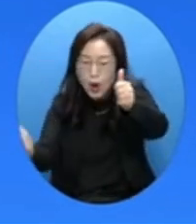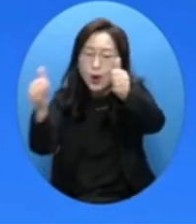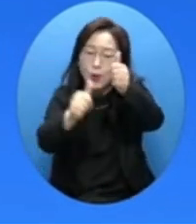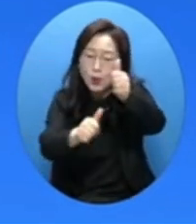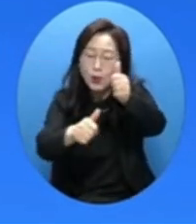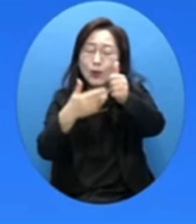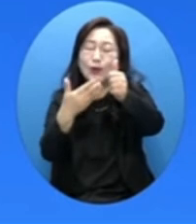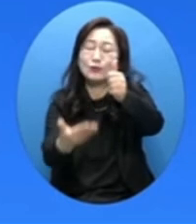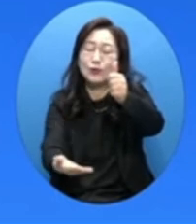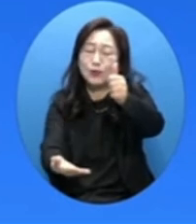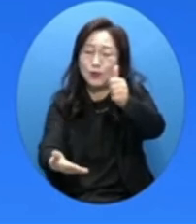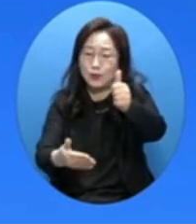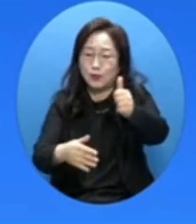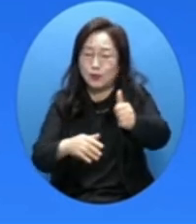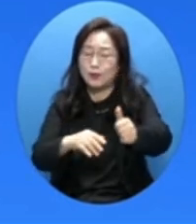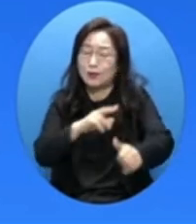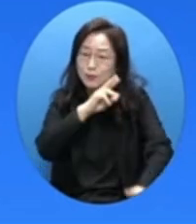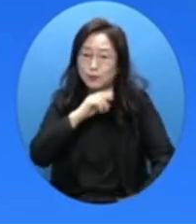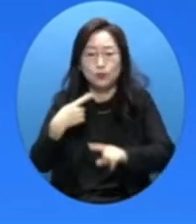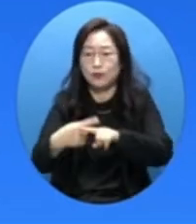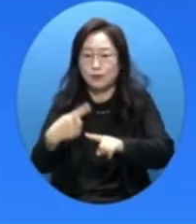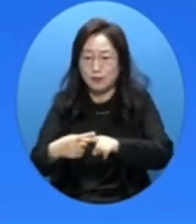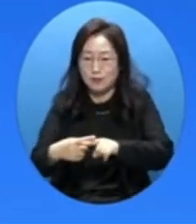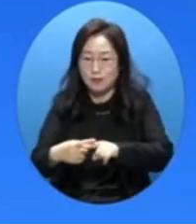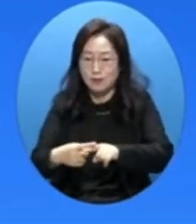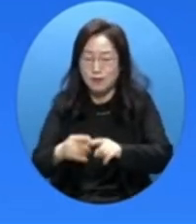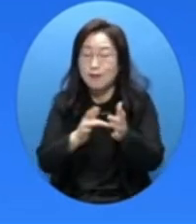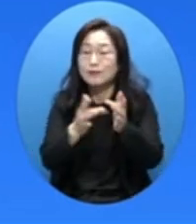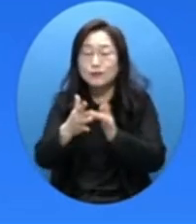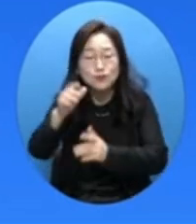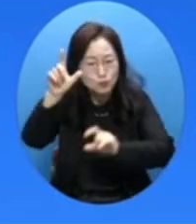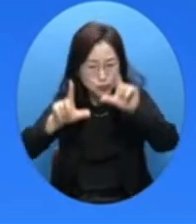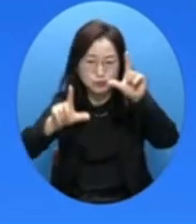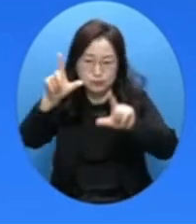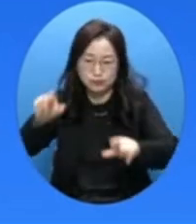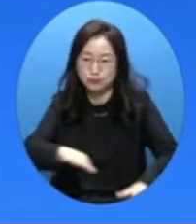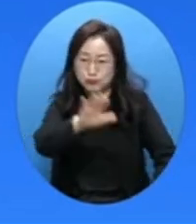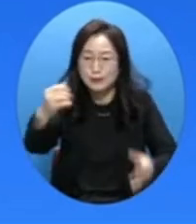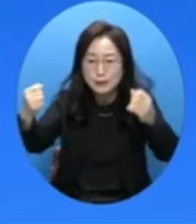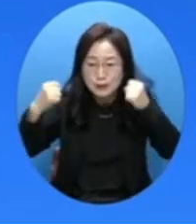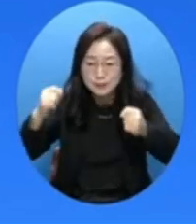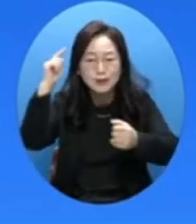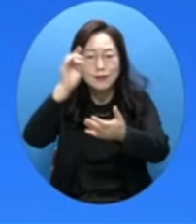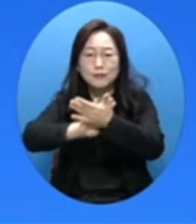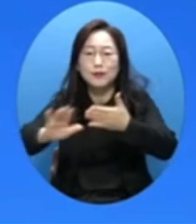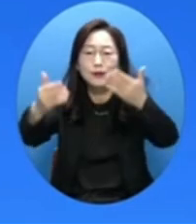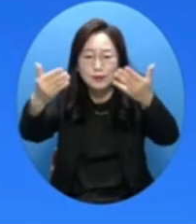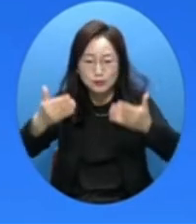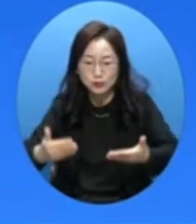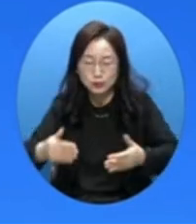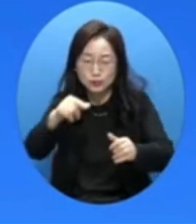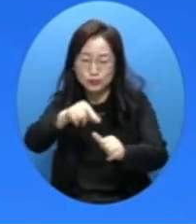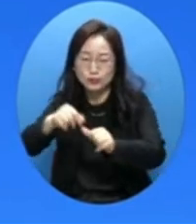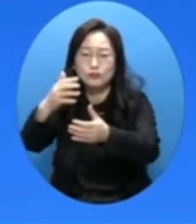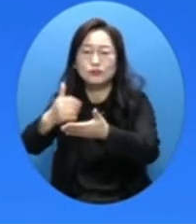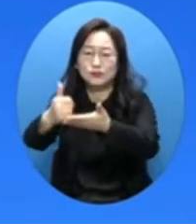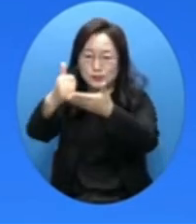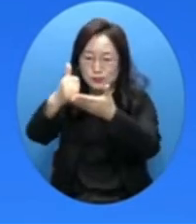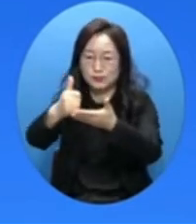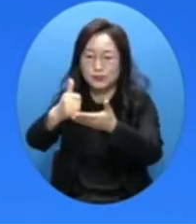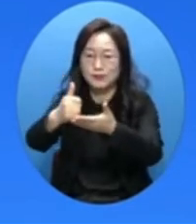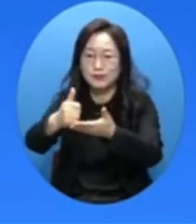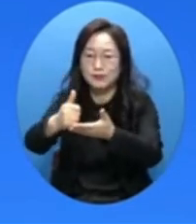같은 사막 같은 인생의 큰 바위 그늘이 되어주셔서 우리에게 힘을 주시고 평안함을 주시는 우리의 구세주요,